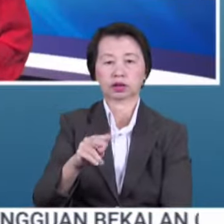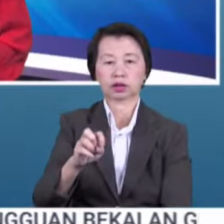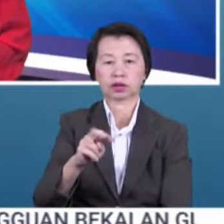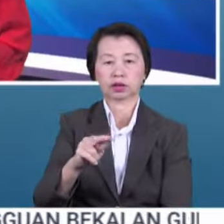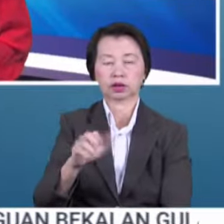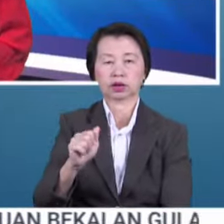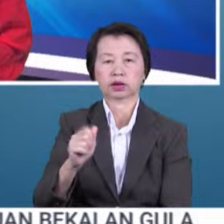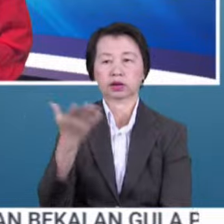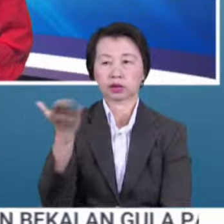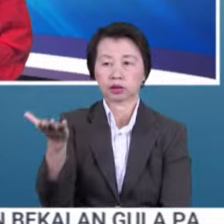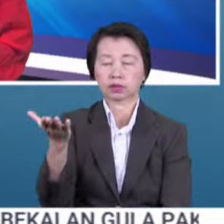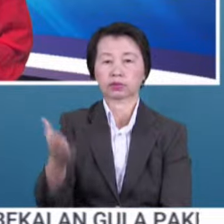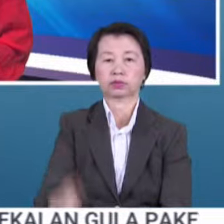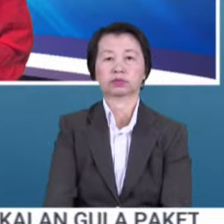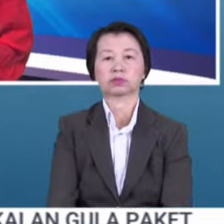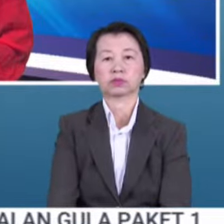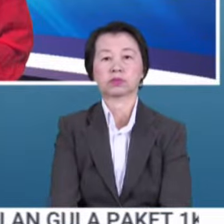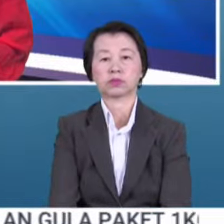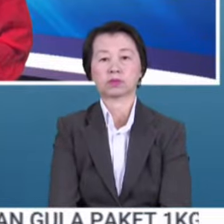Seremban